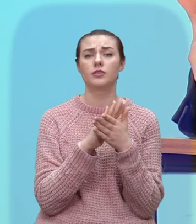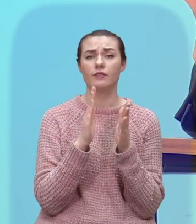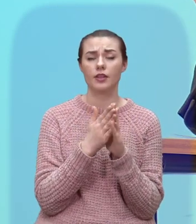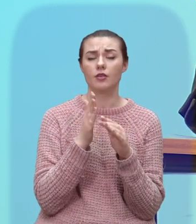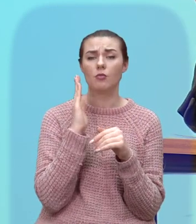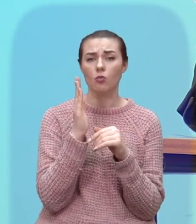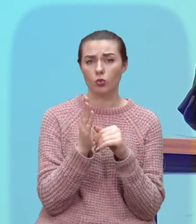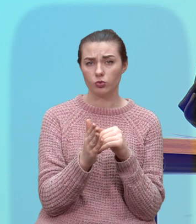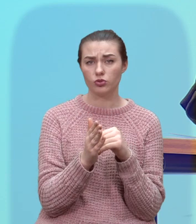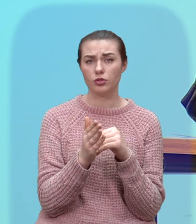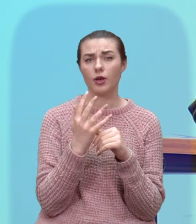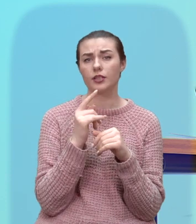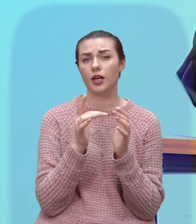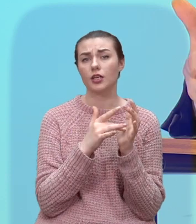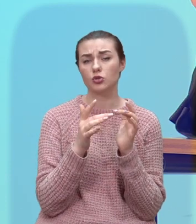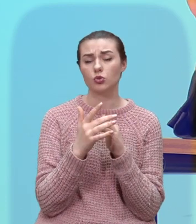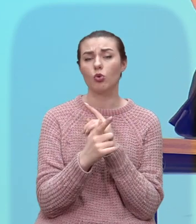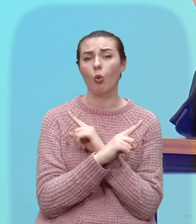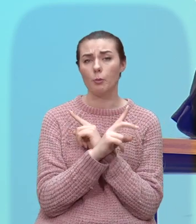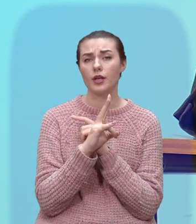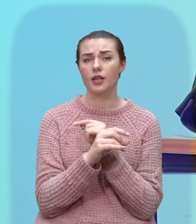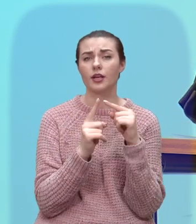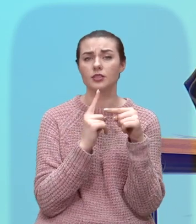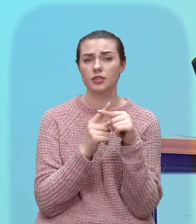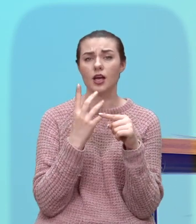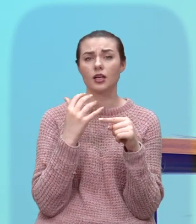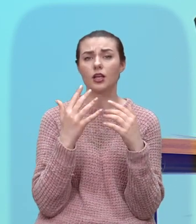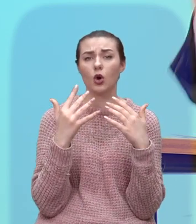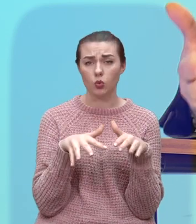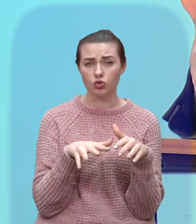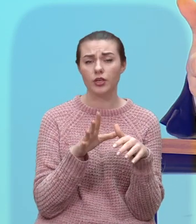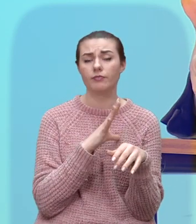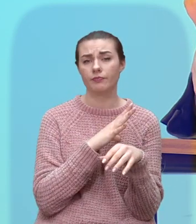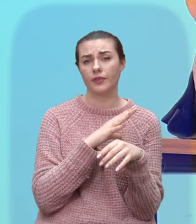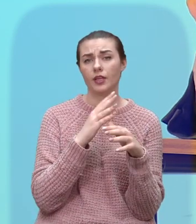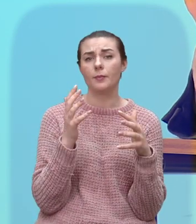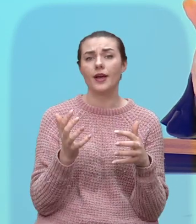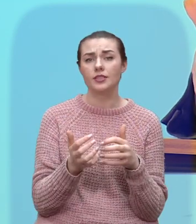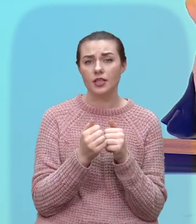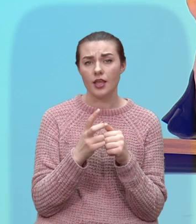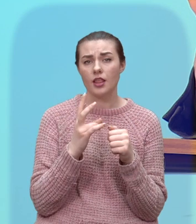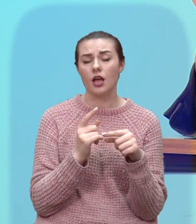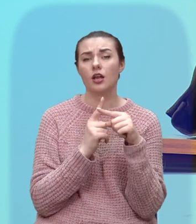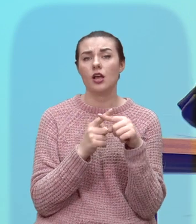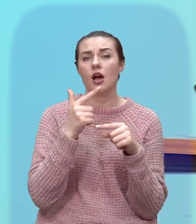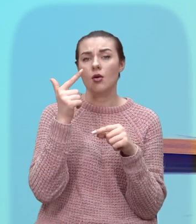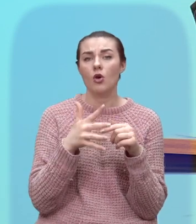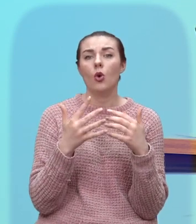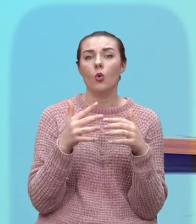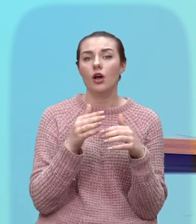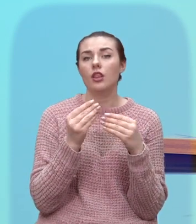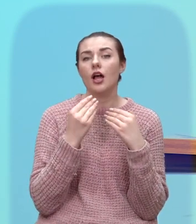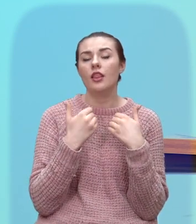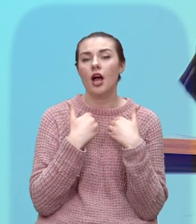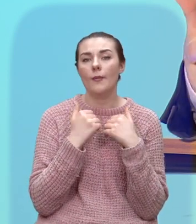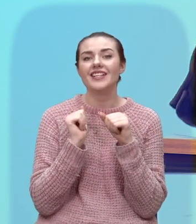новозаветной перспективе когда христос умер на кресте когда уже совершилось наше спасение на кресте господь